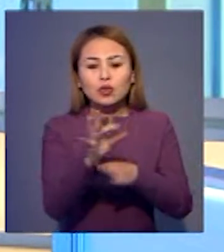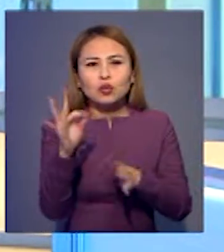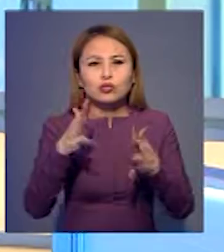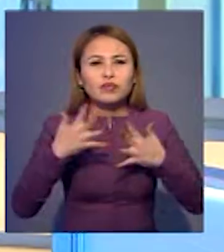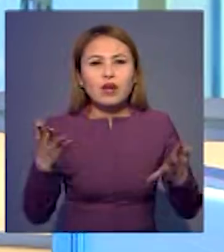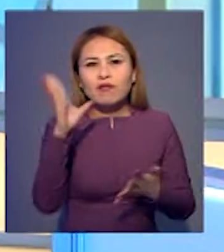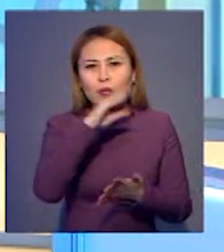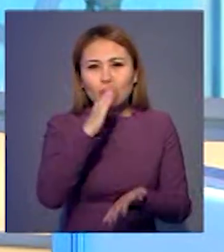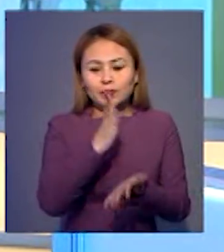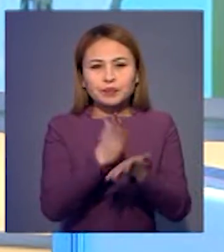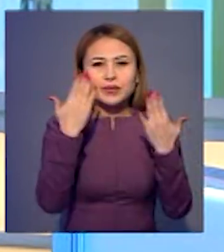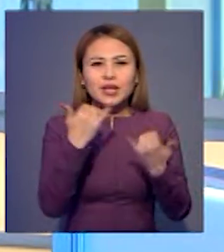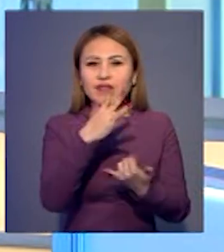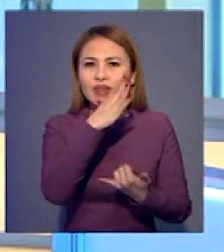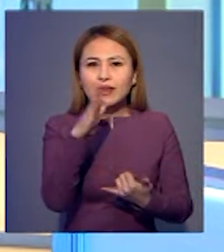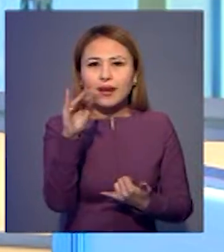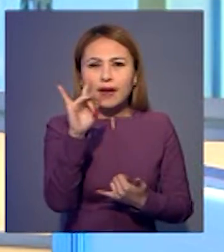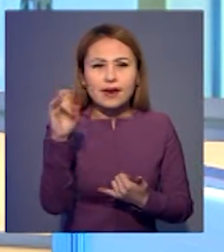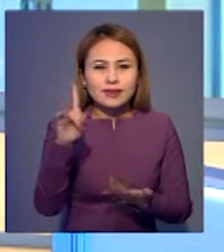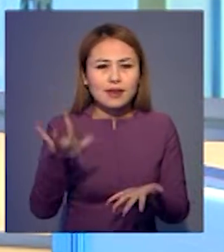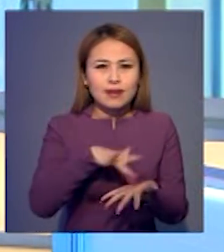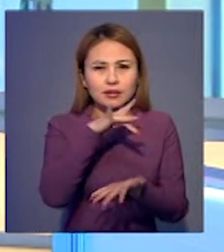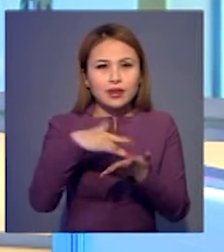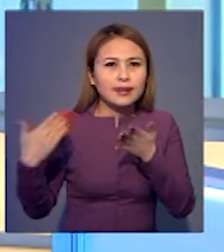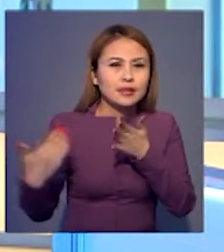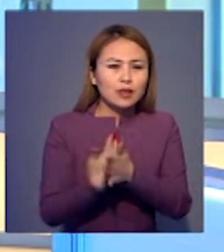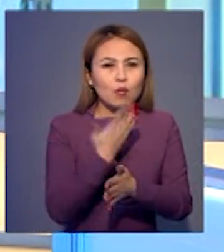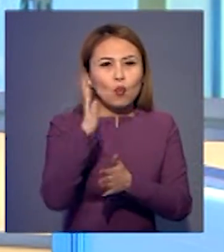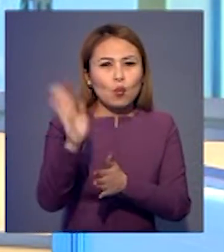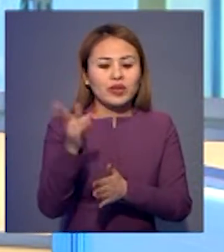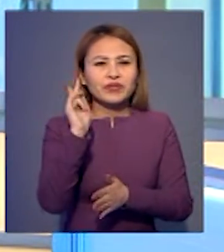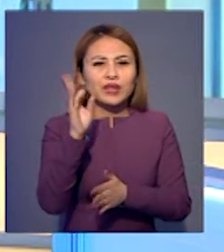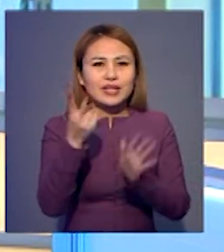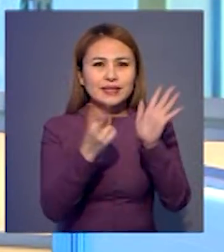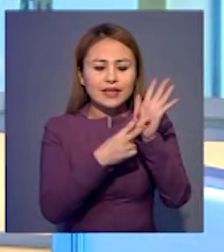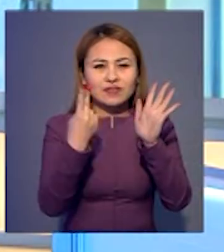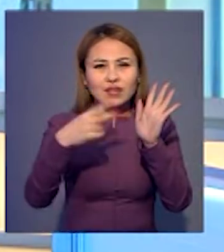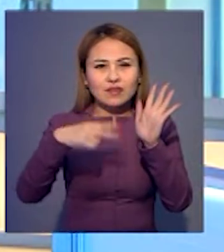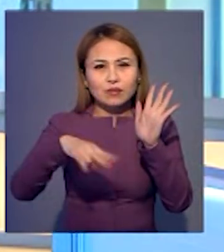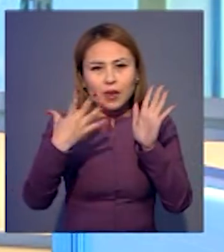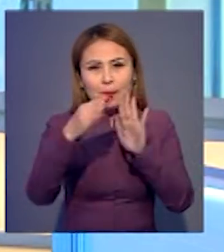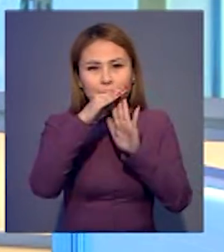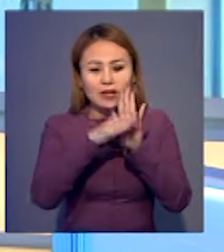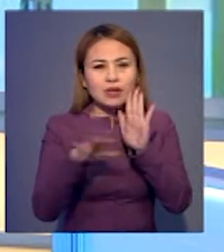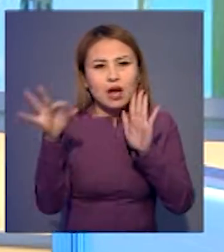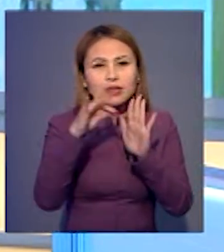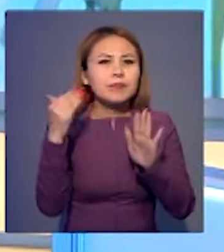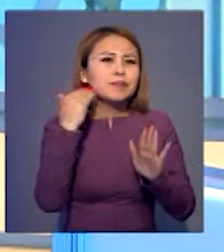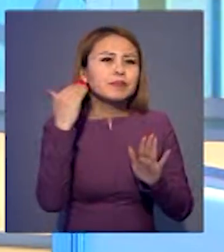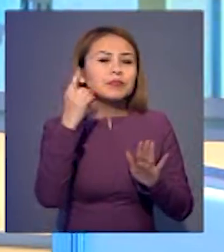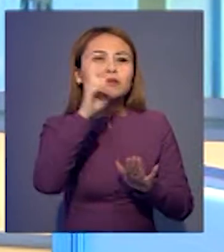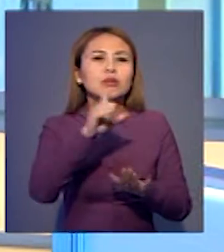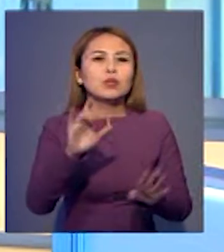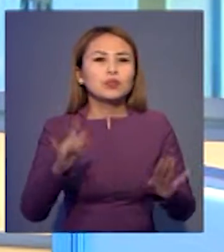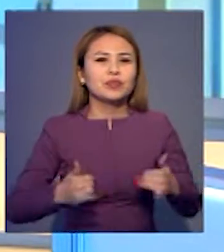қамтуға үлкен мүмкіндік болып отыр. Қазіргі таңда Тараз қаласындағы жаңадан бой көтерген баспаналар 7-20-25 бағдарламасы аясында